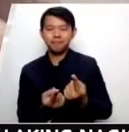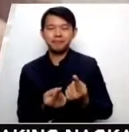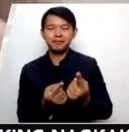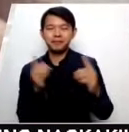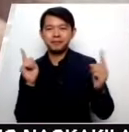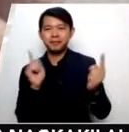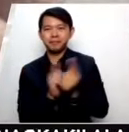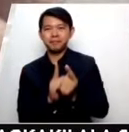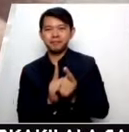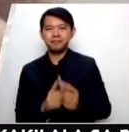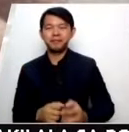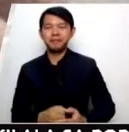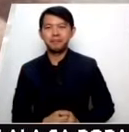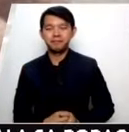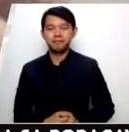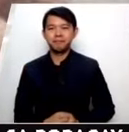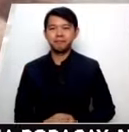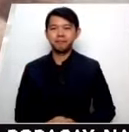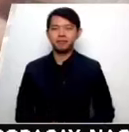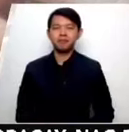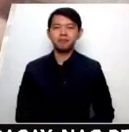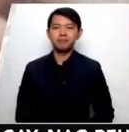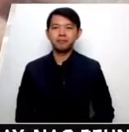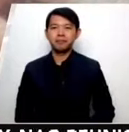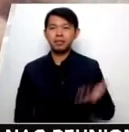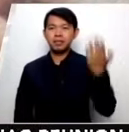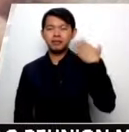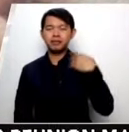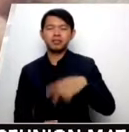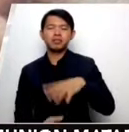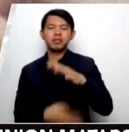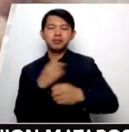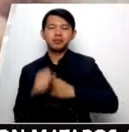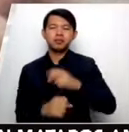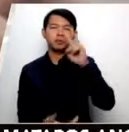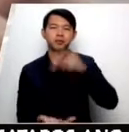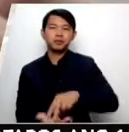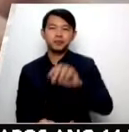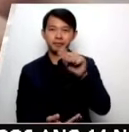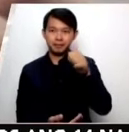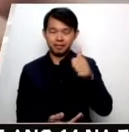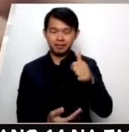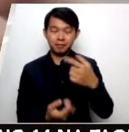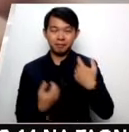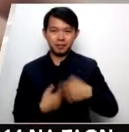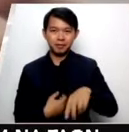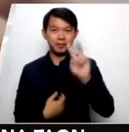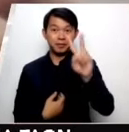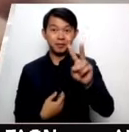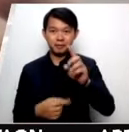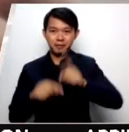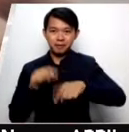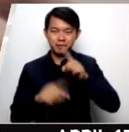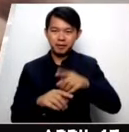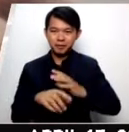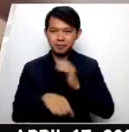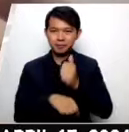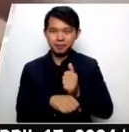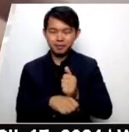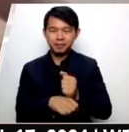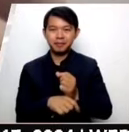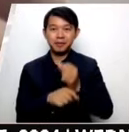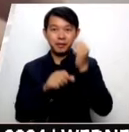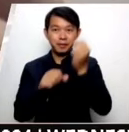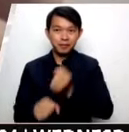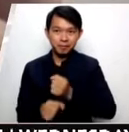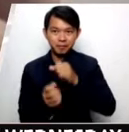sa loob lang ng isang araw noong 2010 may pagkakaibigang na buo sakay ng Kayak batid Ang saya ng